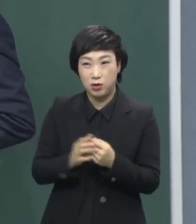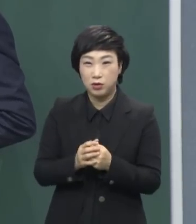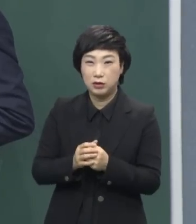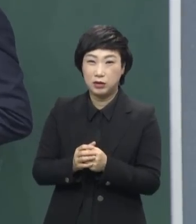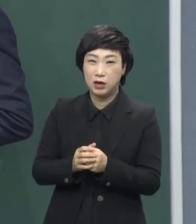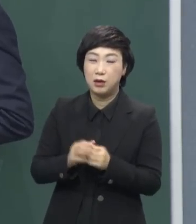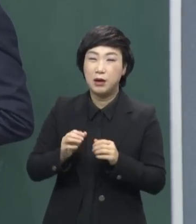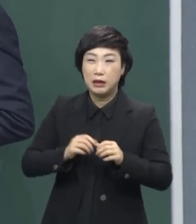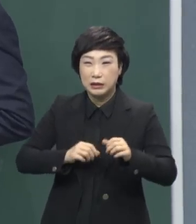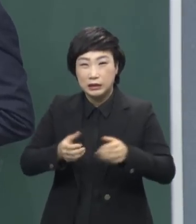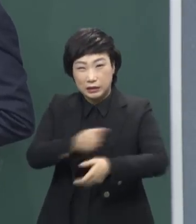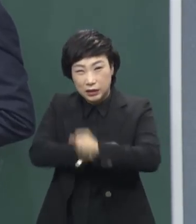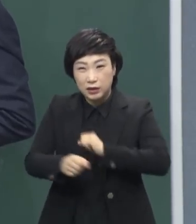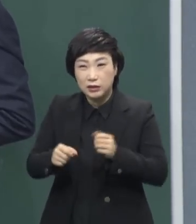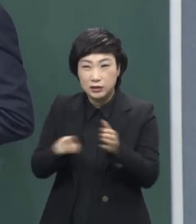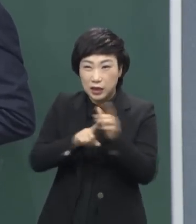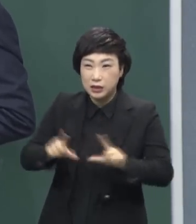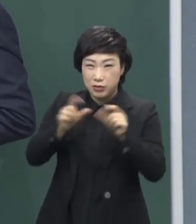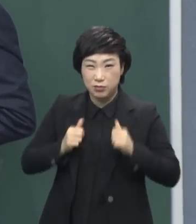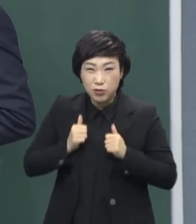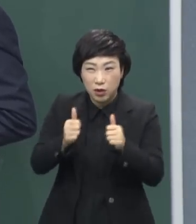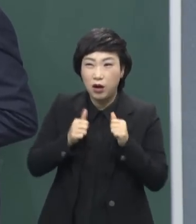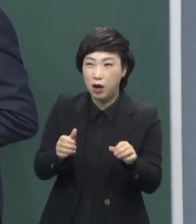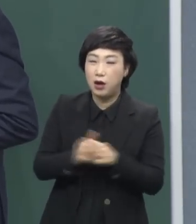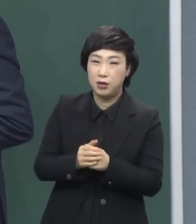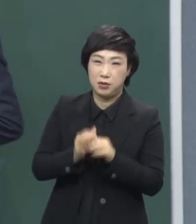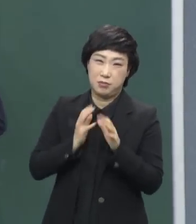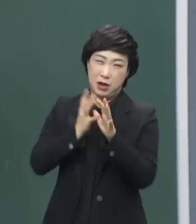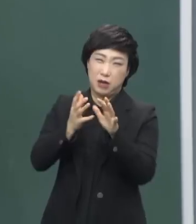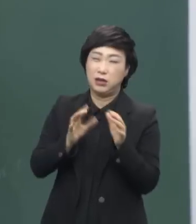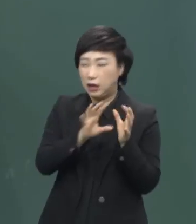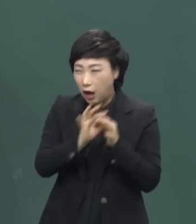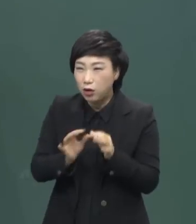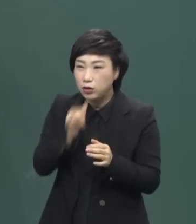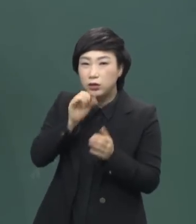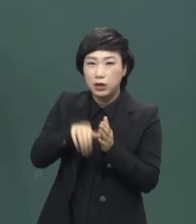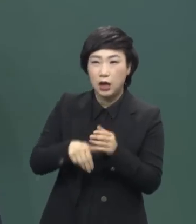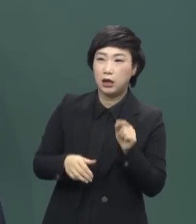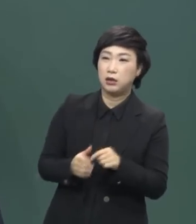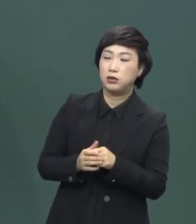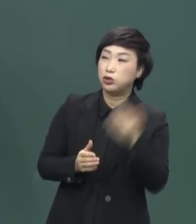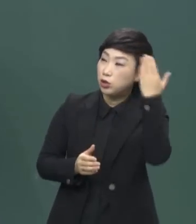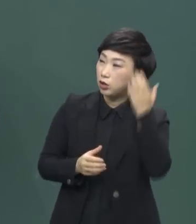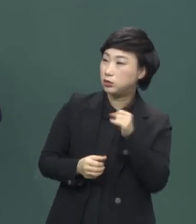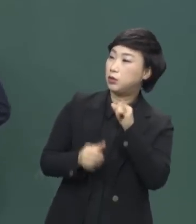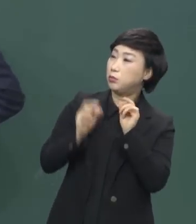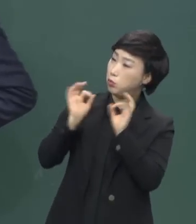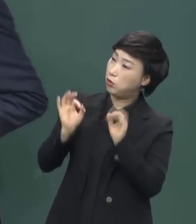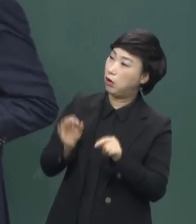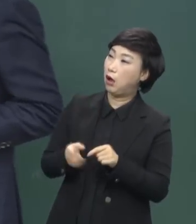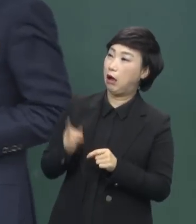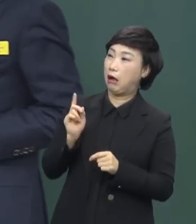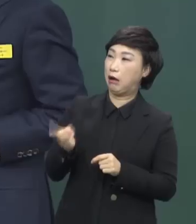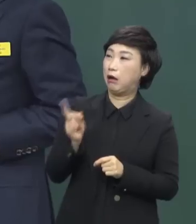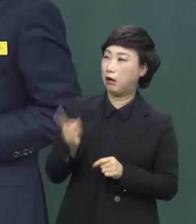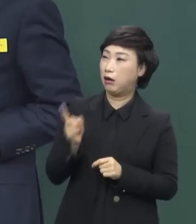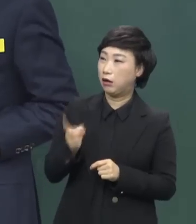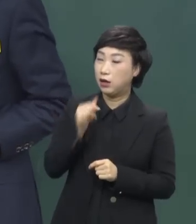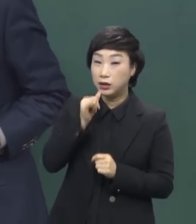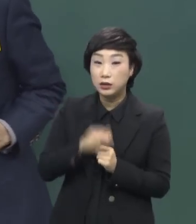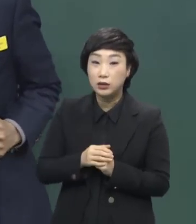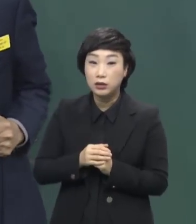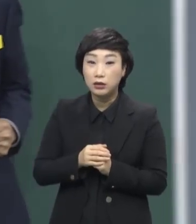무식한 사람, 예수를 믿어도 왜 별나게 믿는 사람, 이 사람이 비판돼요. 이 사람이.